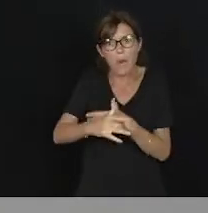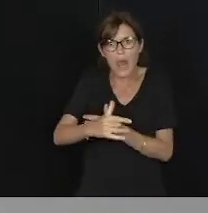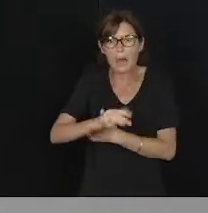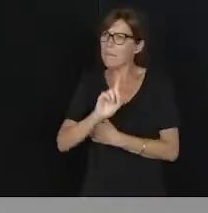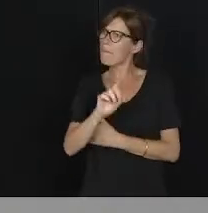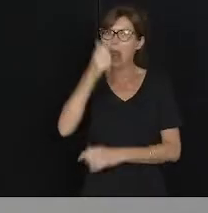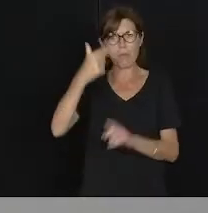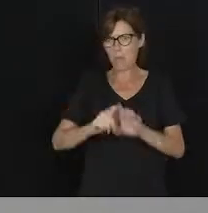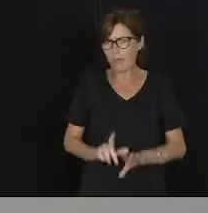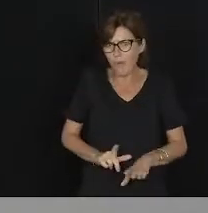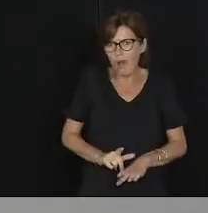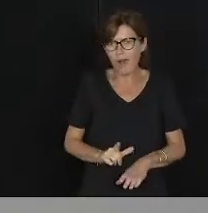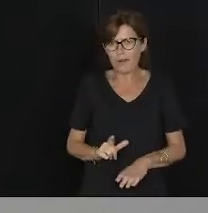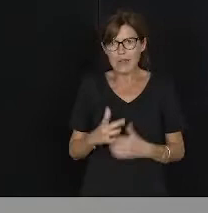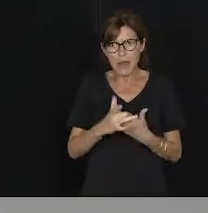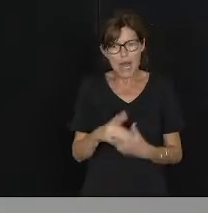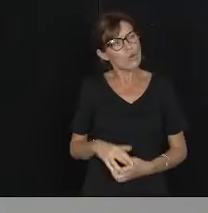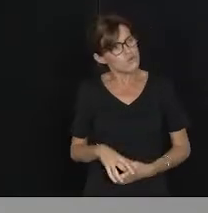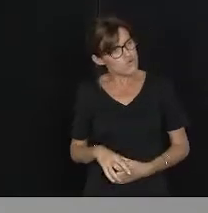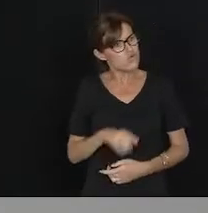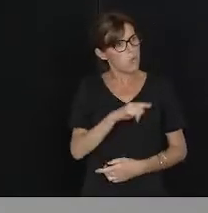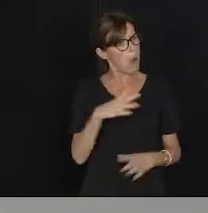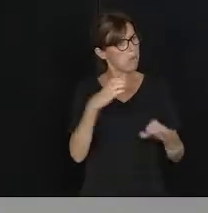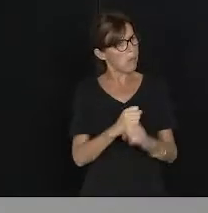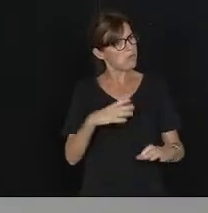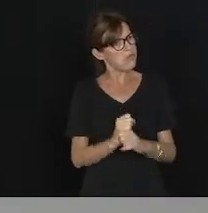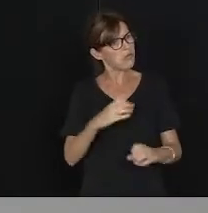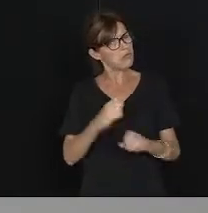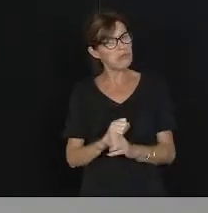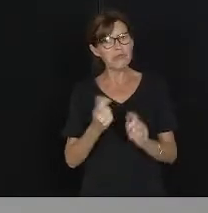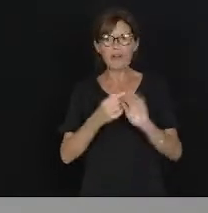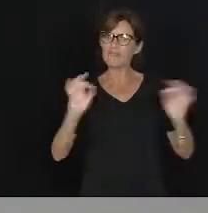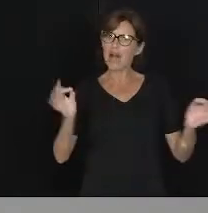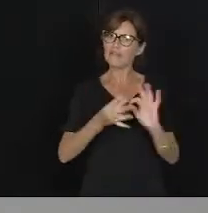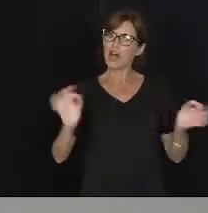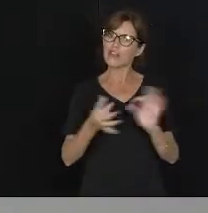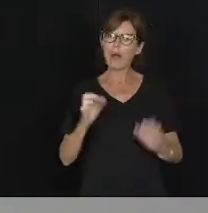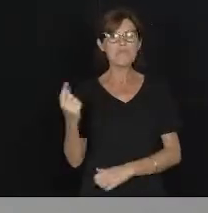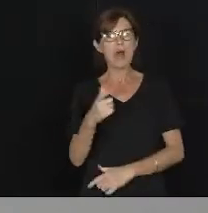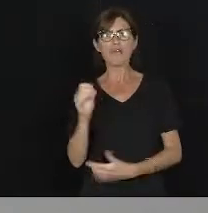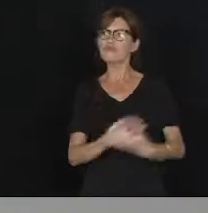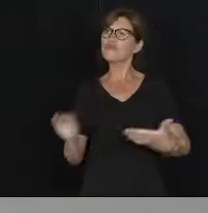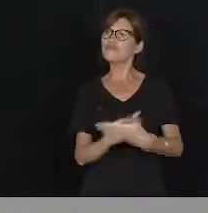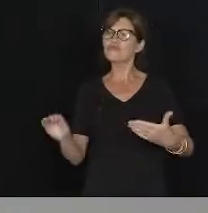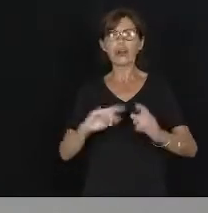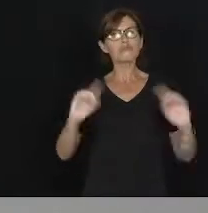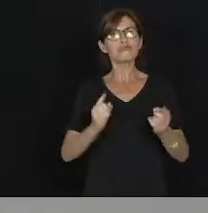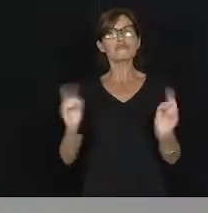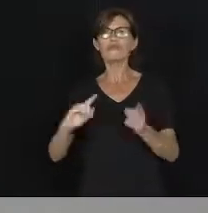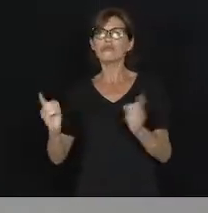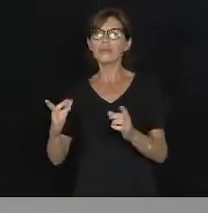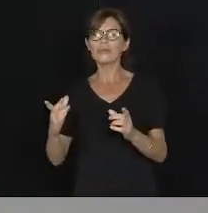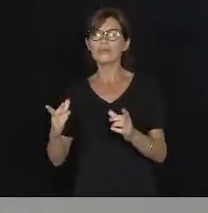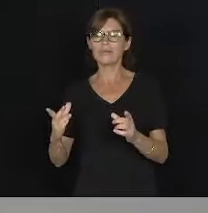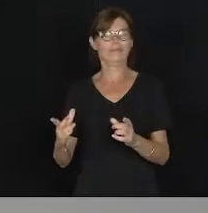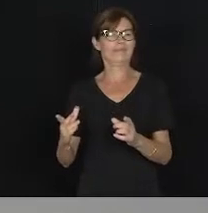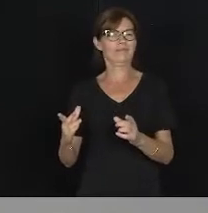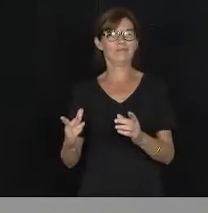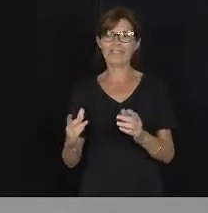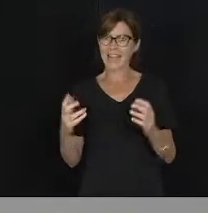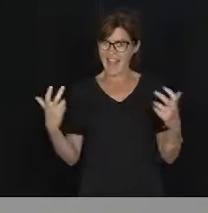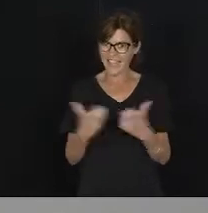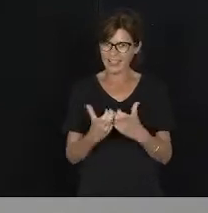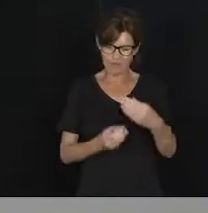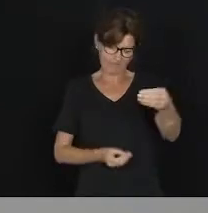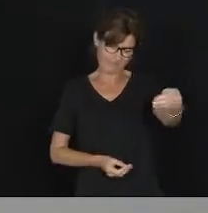comme depuis quelque temps, tes lettres sont bien bâclées, tu sais, 4 mots par ligne à peu près, tout ça en grande vitesse. » Ce qu'on comprend à travers cet